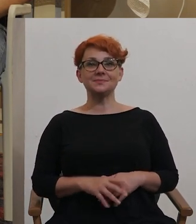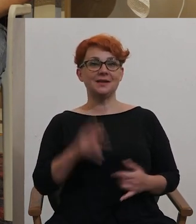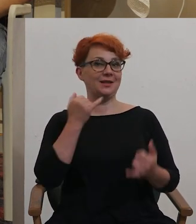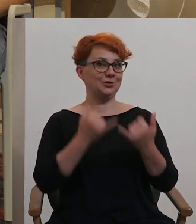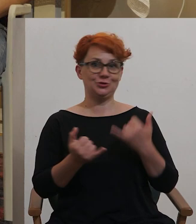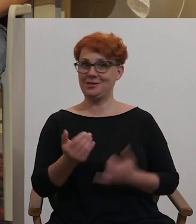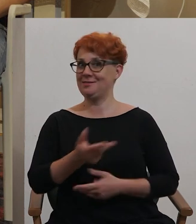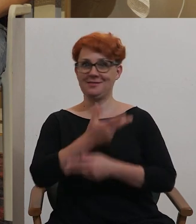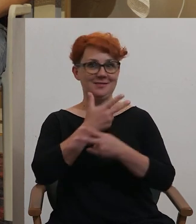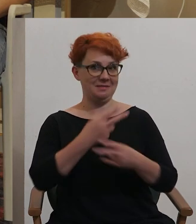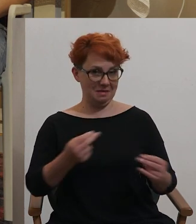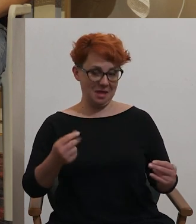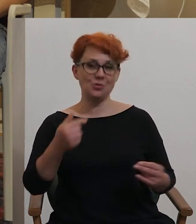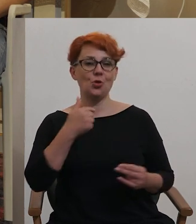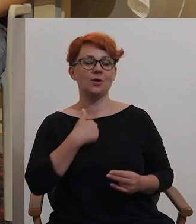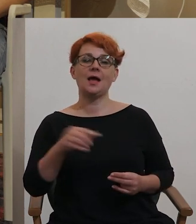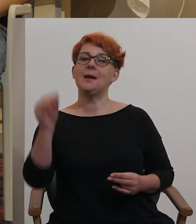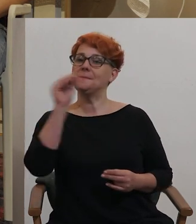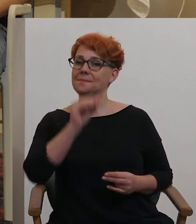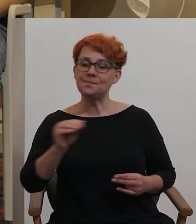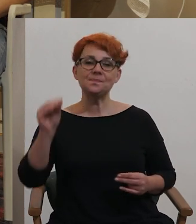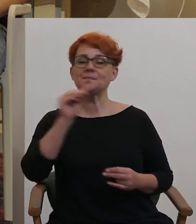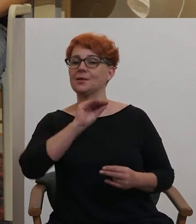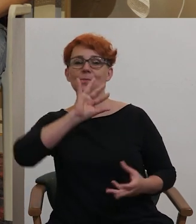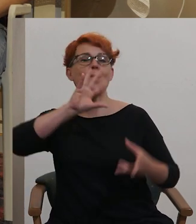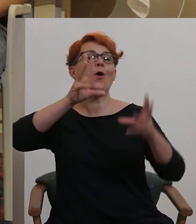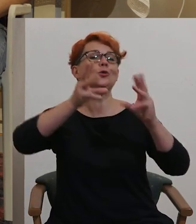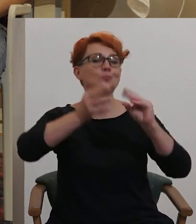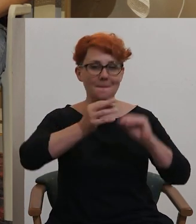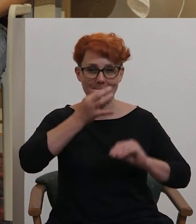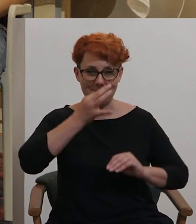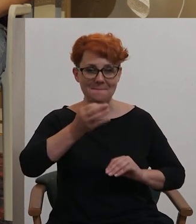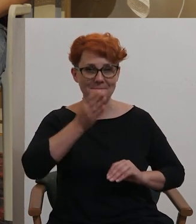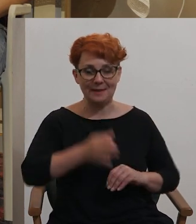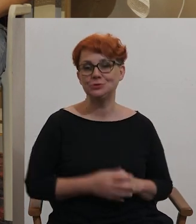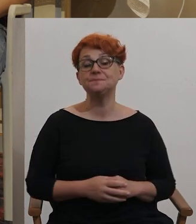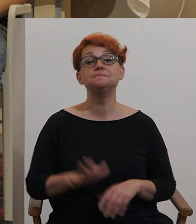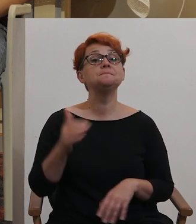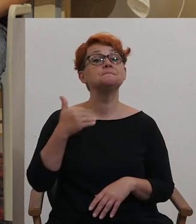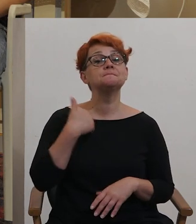Jeżeli nie, to ja jeszcze może zapytam tak na podsumowanie, bo mówiliśmy o tym, że